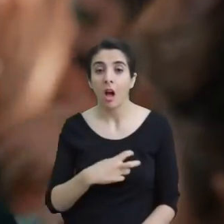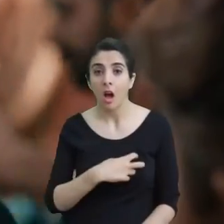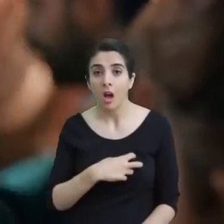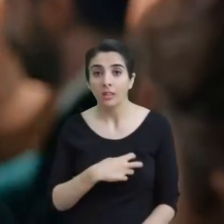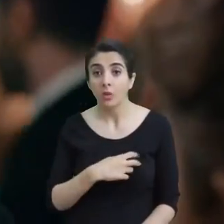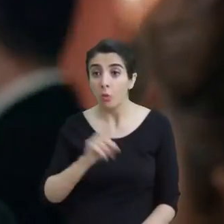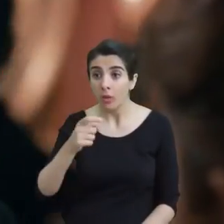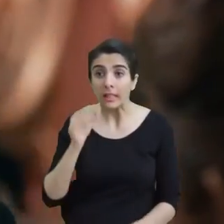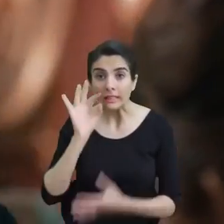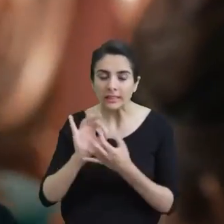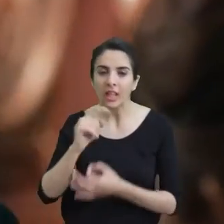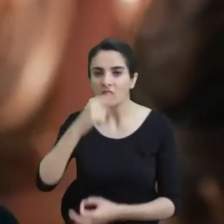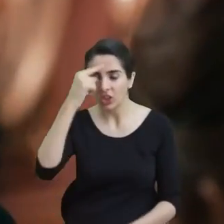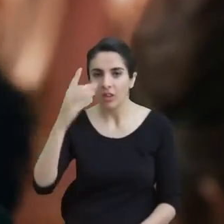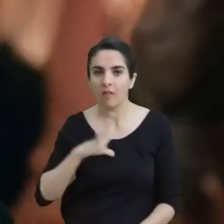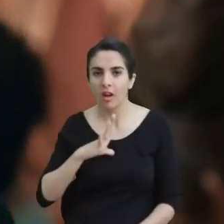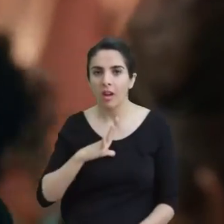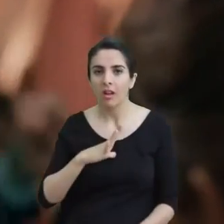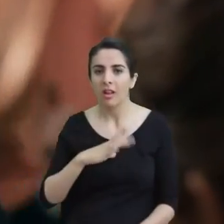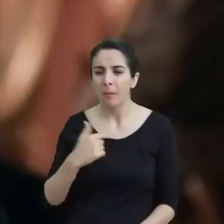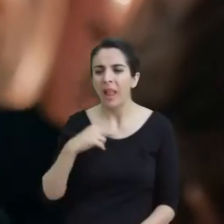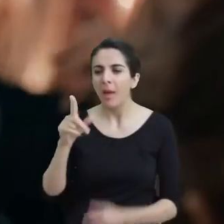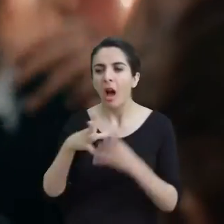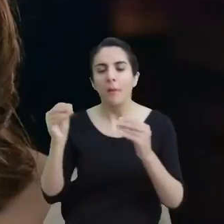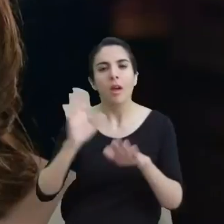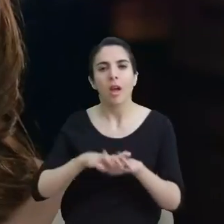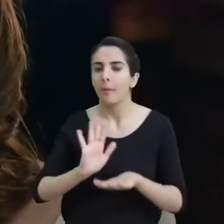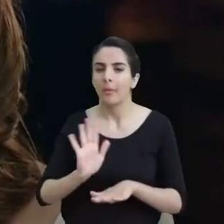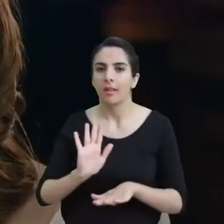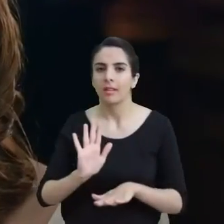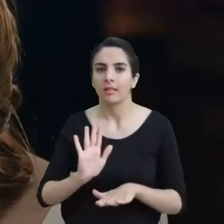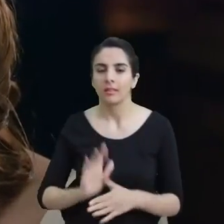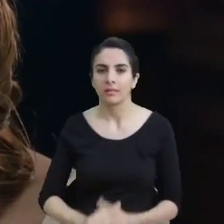Aşk bulan insanlar şanslıdır. Benim gibi onu kaybetmeyiniz.